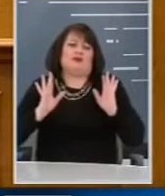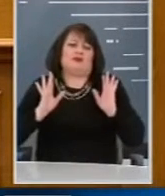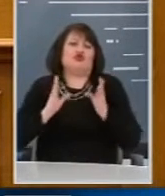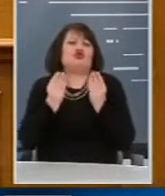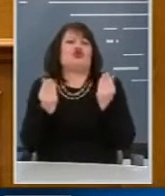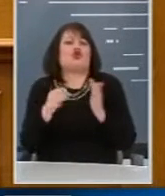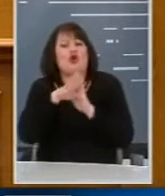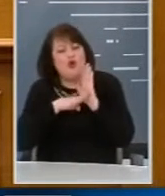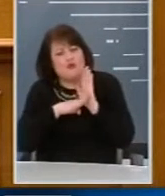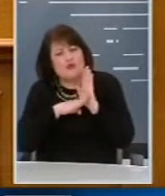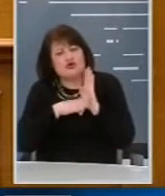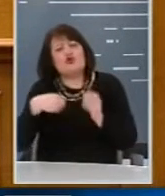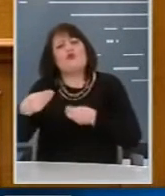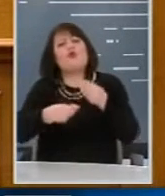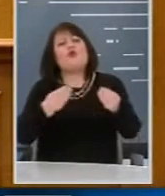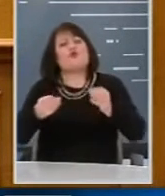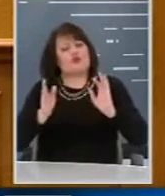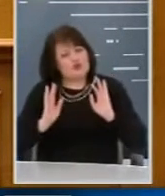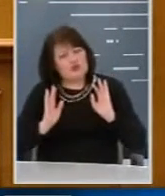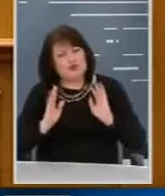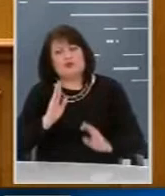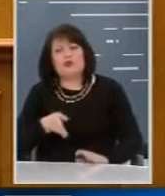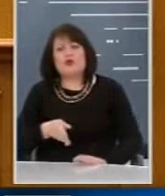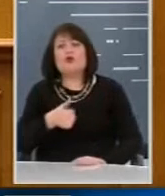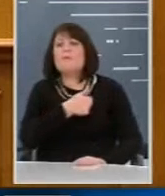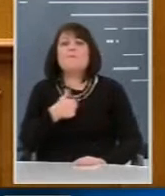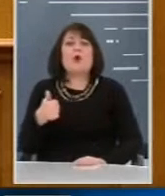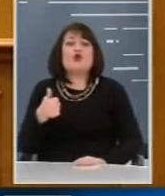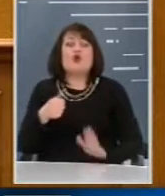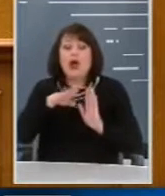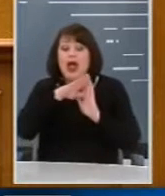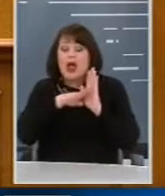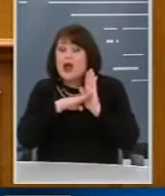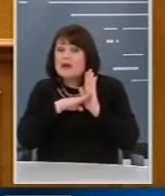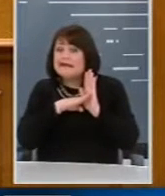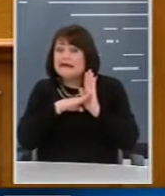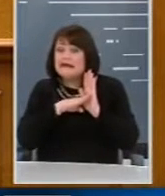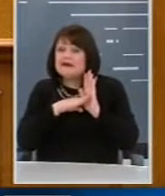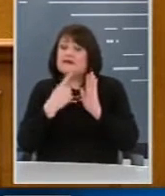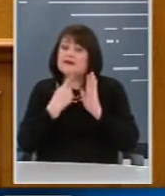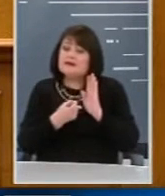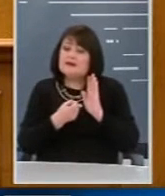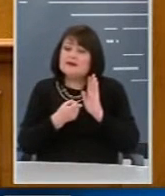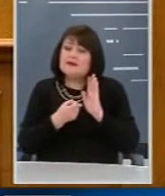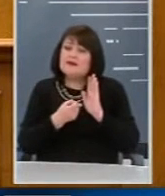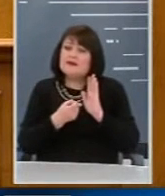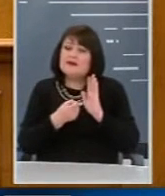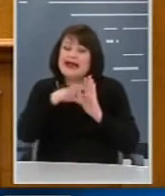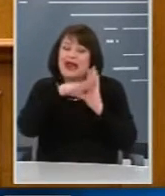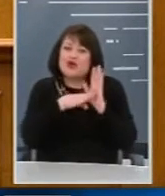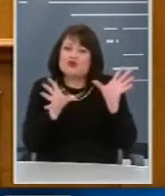όπως θέλανε και σε όποιο σύσο θέλανε, με μοναδικό περιορισμό να υπακούν στον εσωτερικό